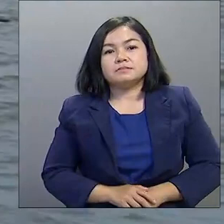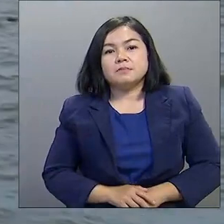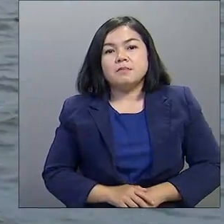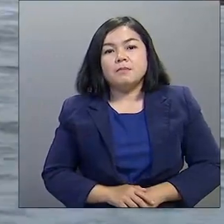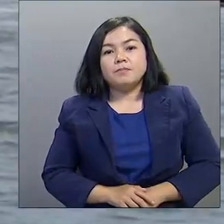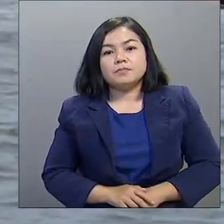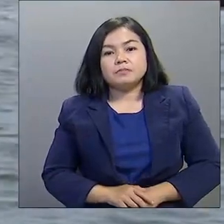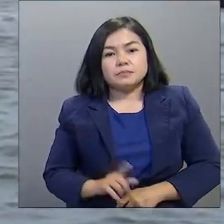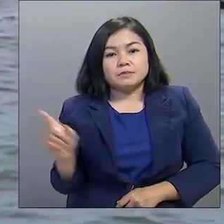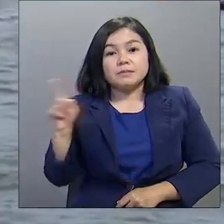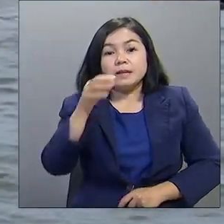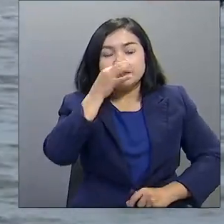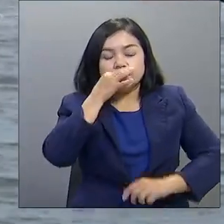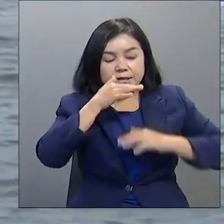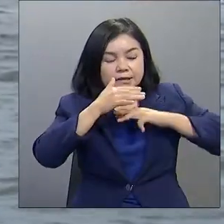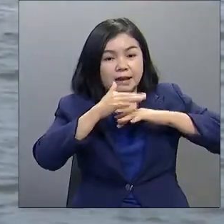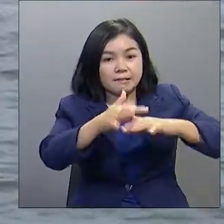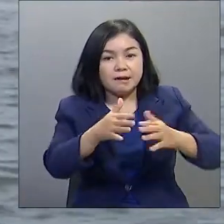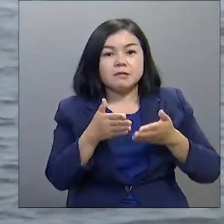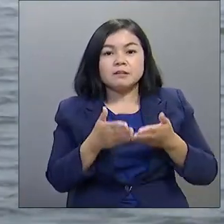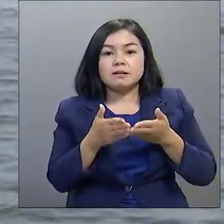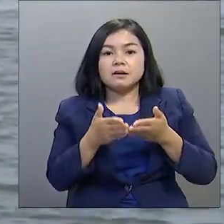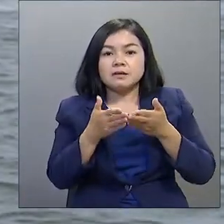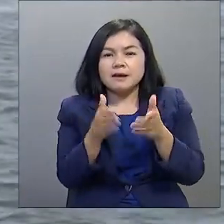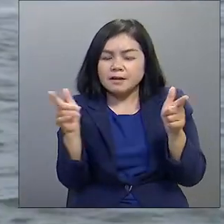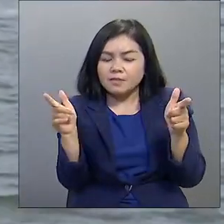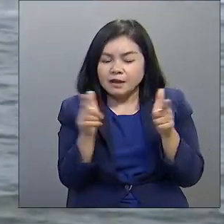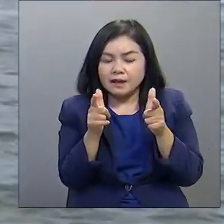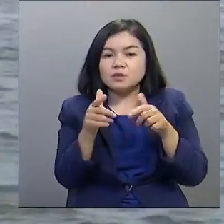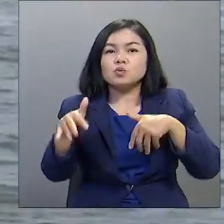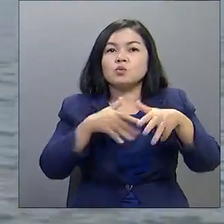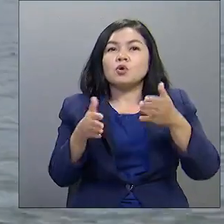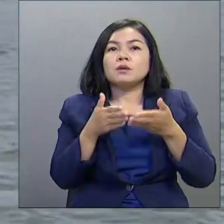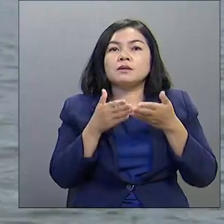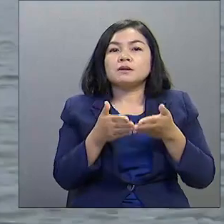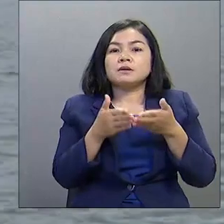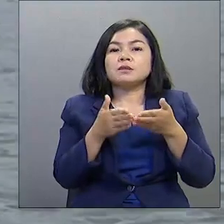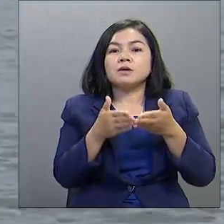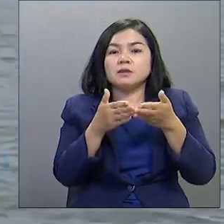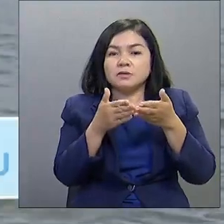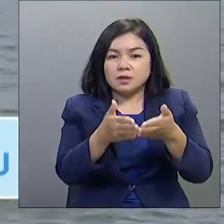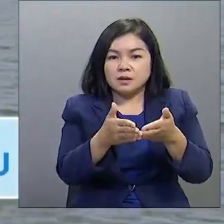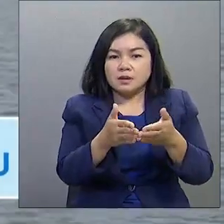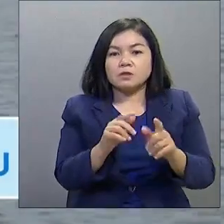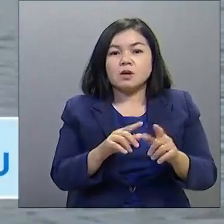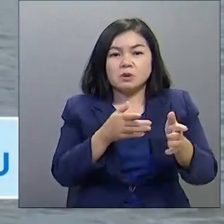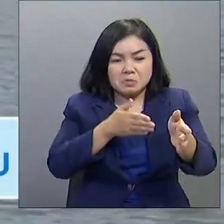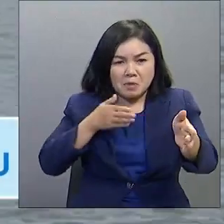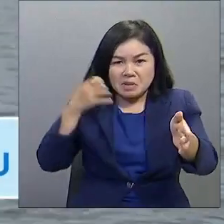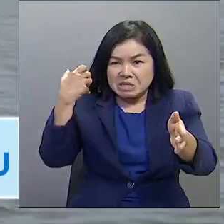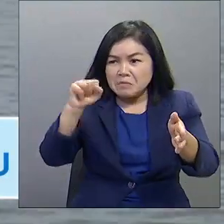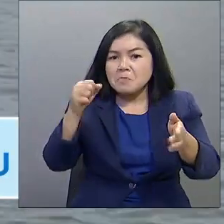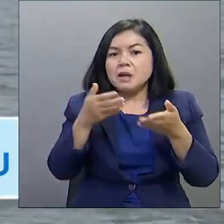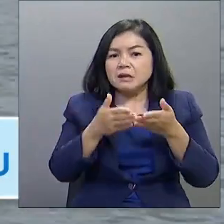ที่จุดริมชายทะเลนะคะเขาก็มีเรือประมงพื้นบ้านค่ะวิ่งมาจากกลางทะเลแล้วก็มุ่งหน้าเข้าฝั่งเป็นแถวนับ10กว่าลำเลยทีเดียวนะ